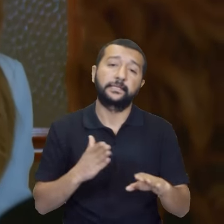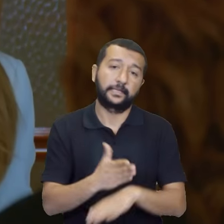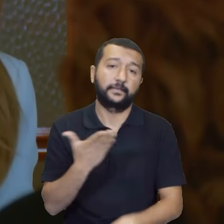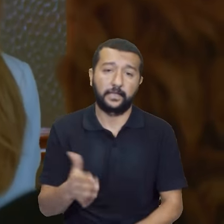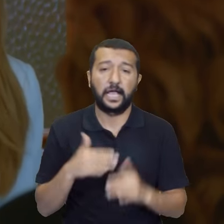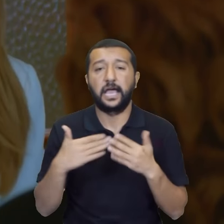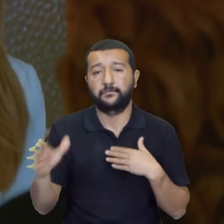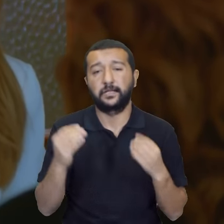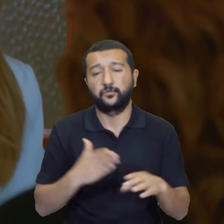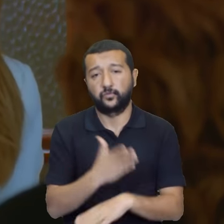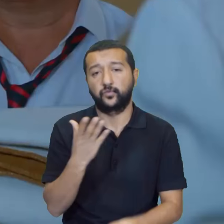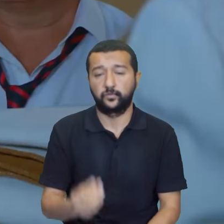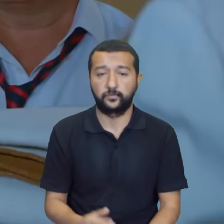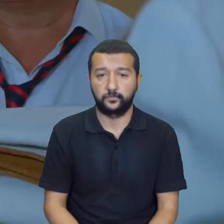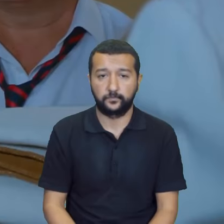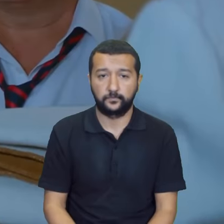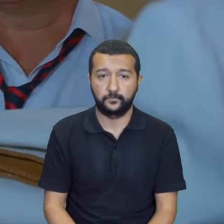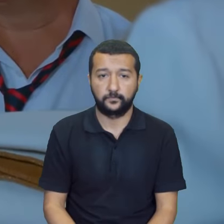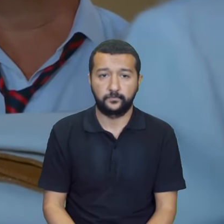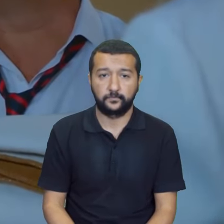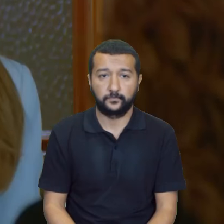zaten ayrılmak en doğrusu olur.